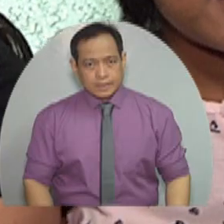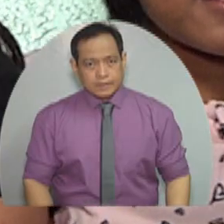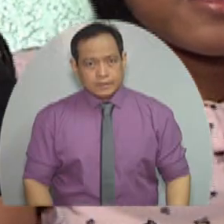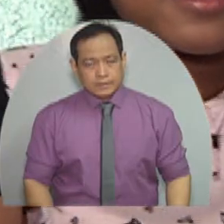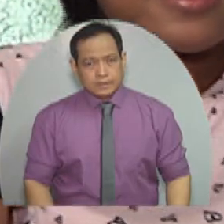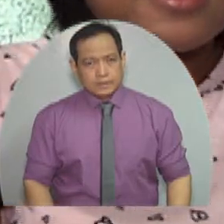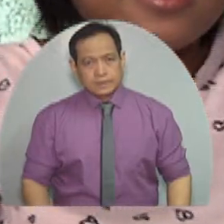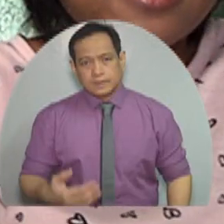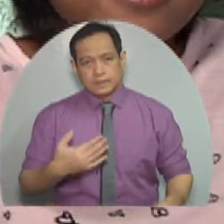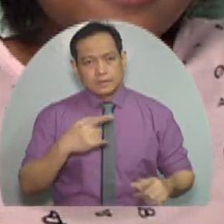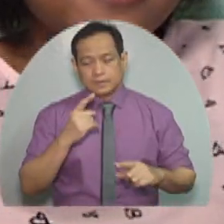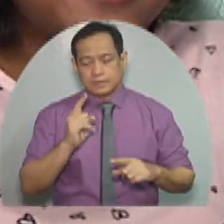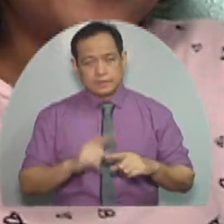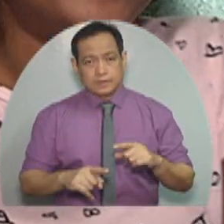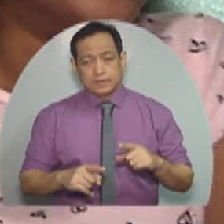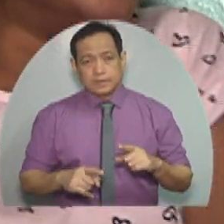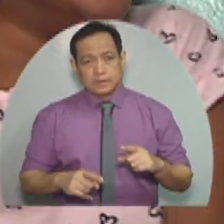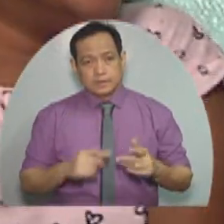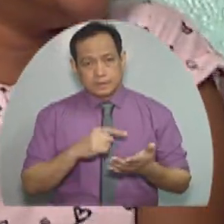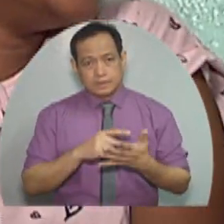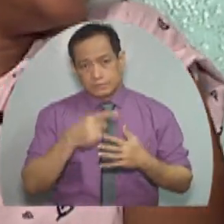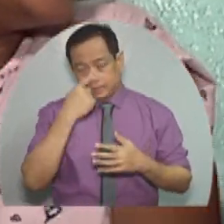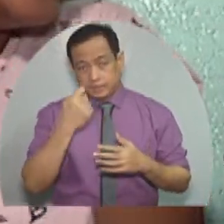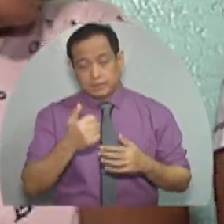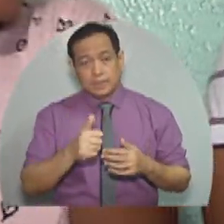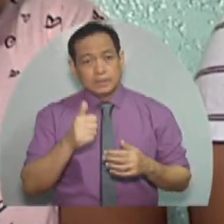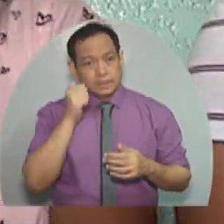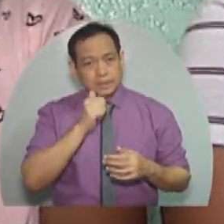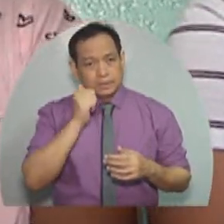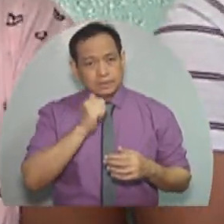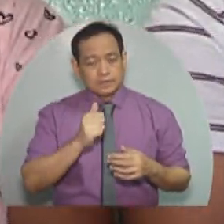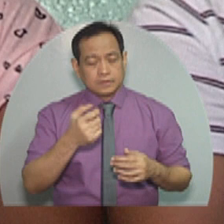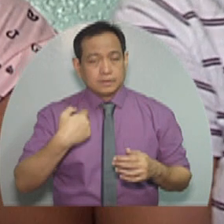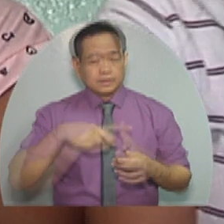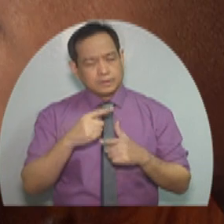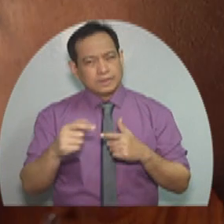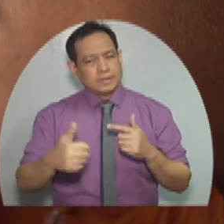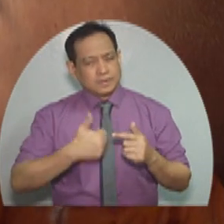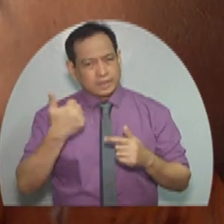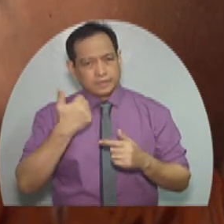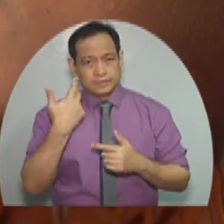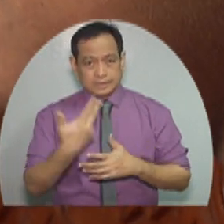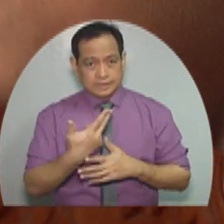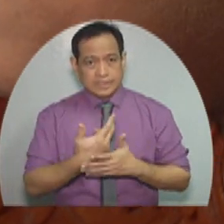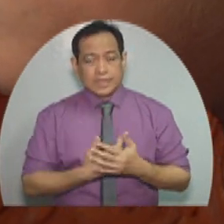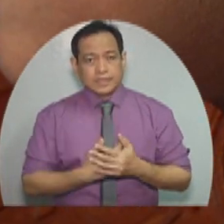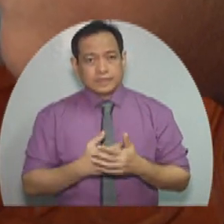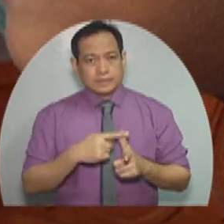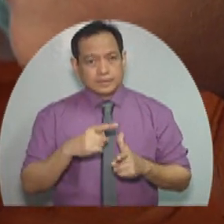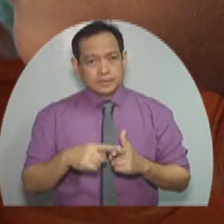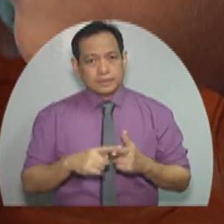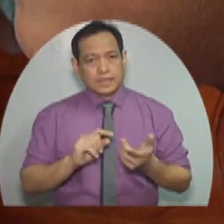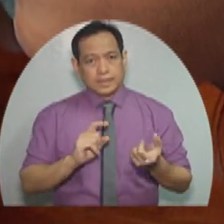talagang hindi ko kaya, ma'am, dahil halos araw-araw kami sa ospital. Maayos naman nakapag-adjust